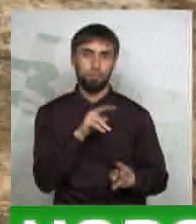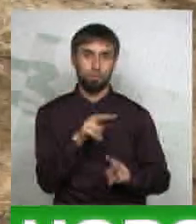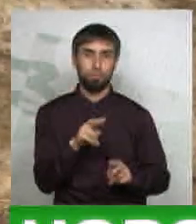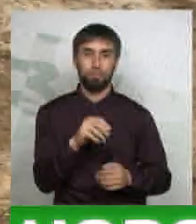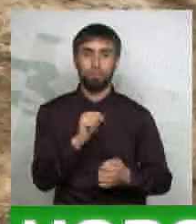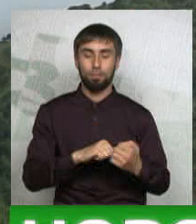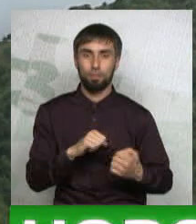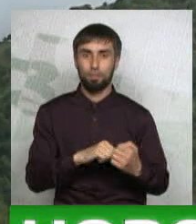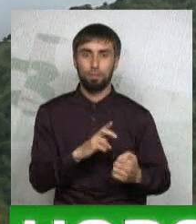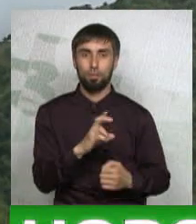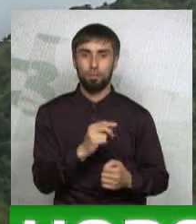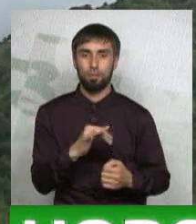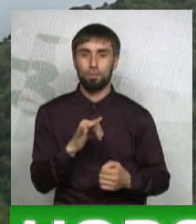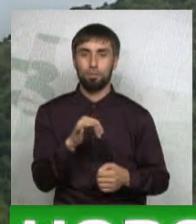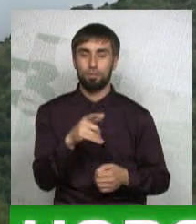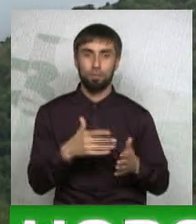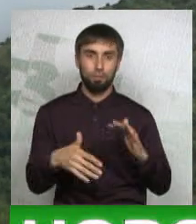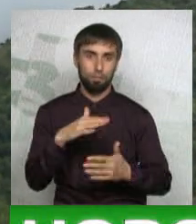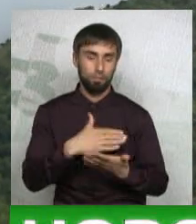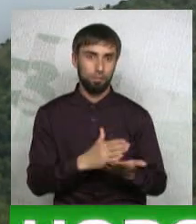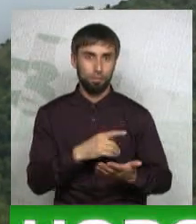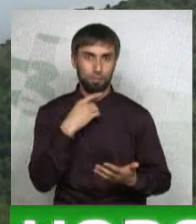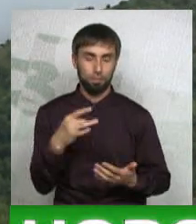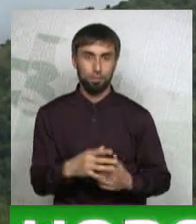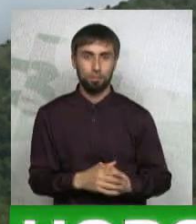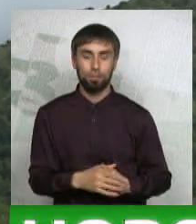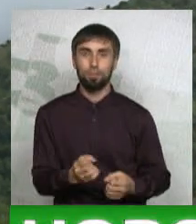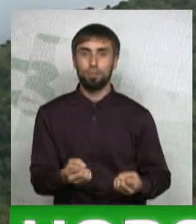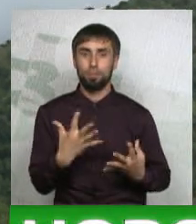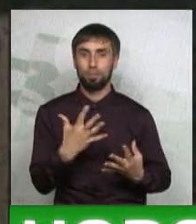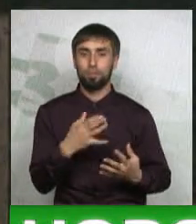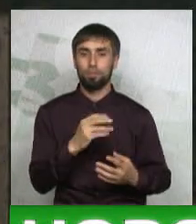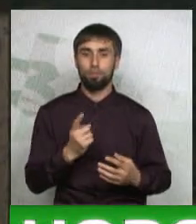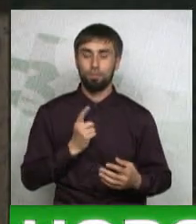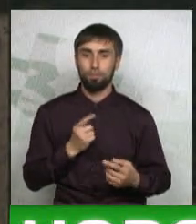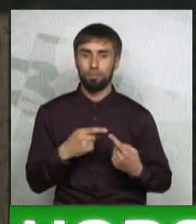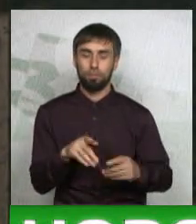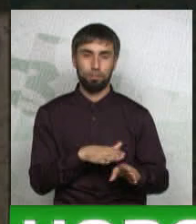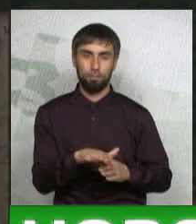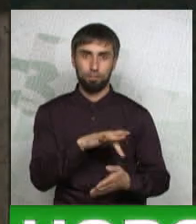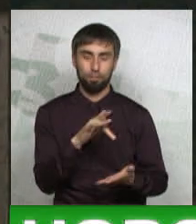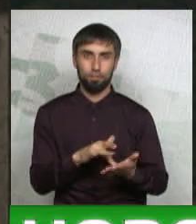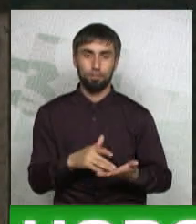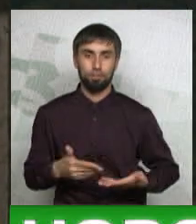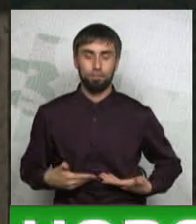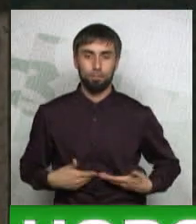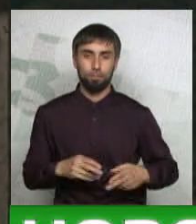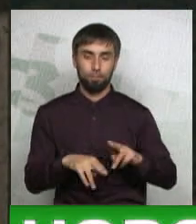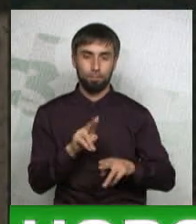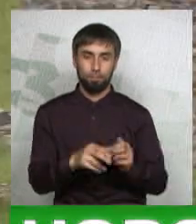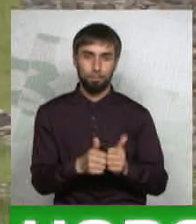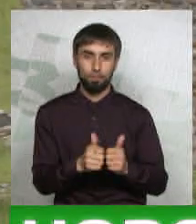наблюдательные каменные башни сосредоточены в горной части Ингушетии. Некоторые поодиночке, другие целыми городами с жилыми